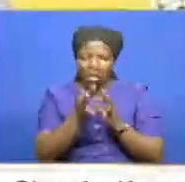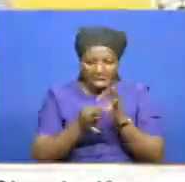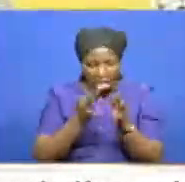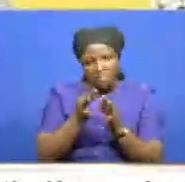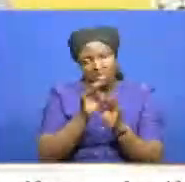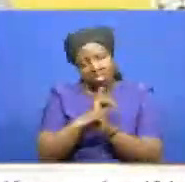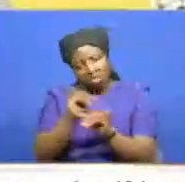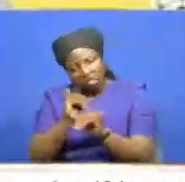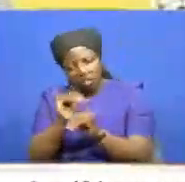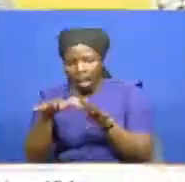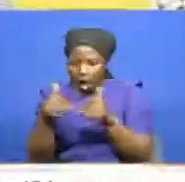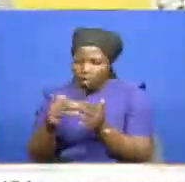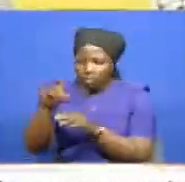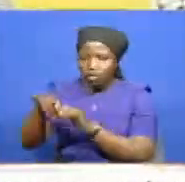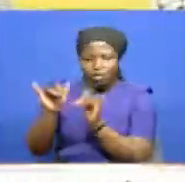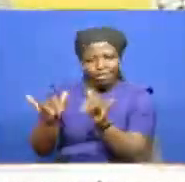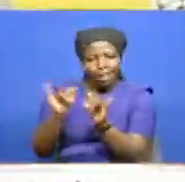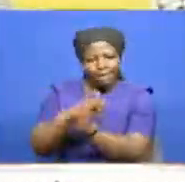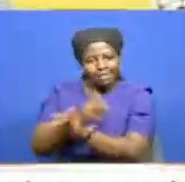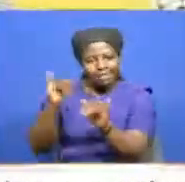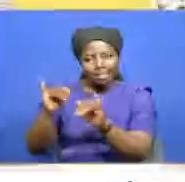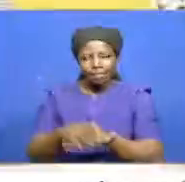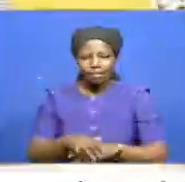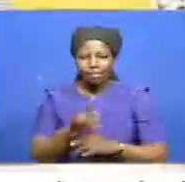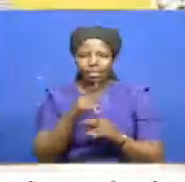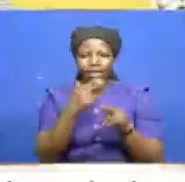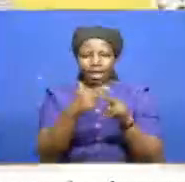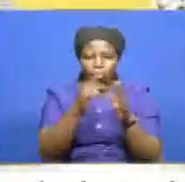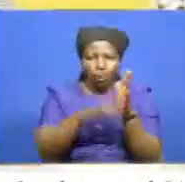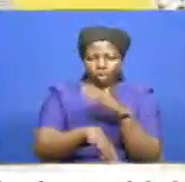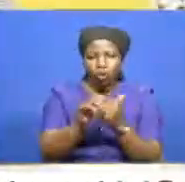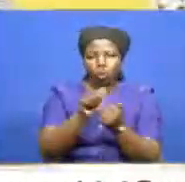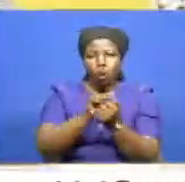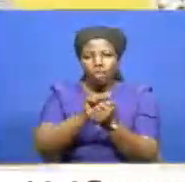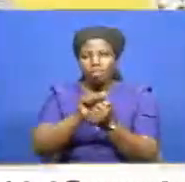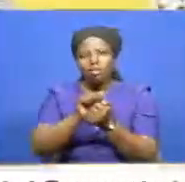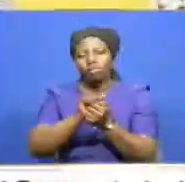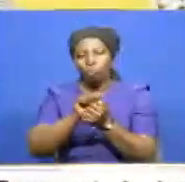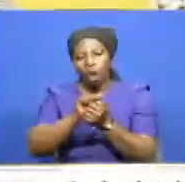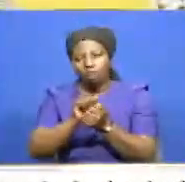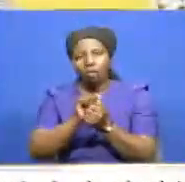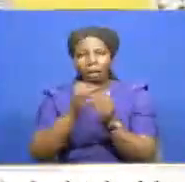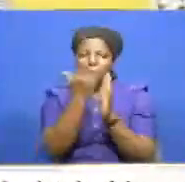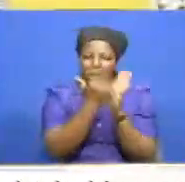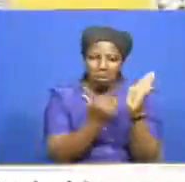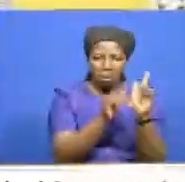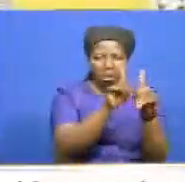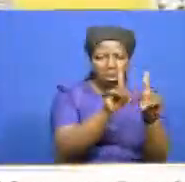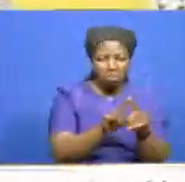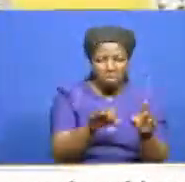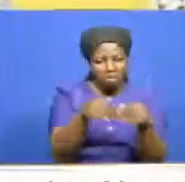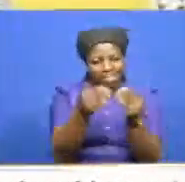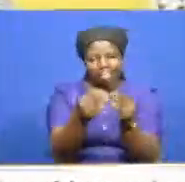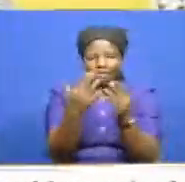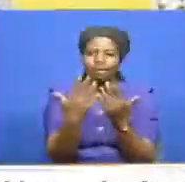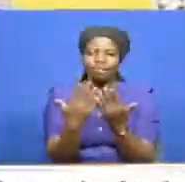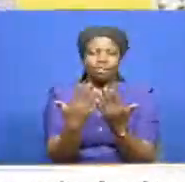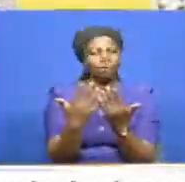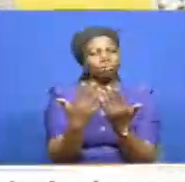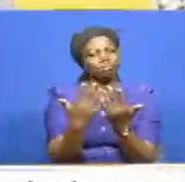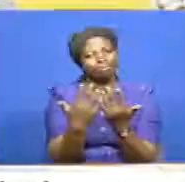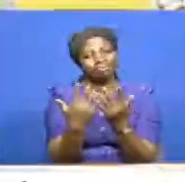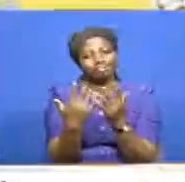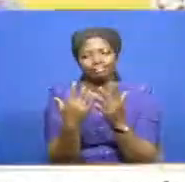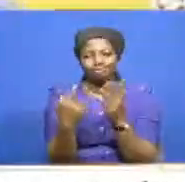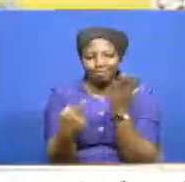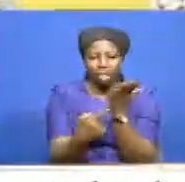usafi, that is wash programs. Na pia tunawaambia zile treatment technologies ambazo tuko nazo wanaweza